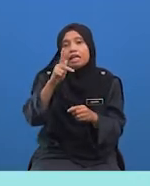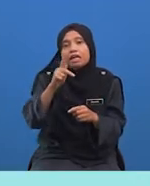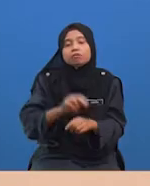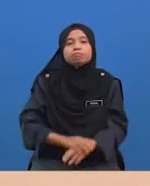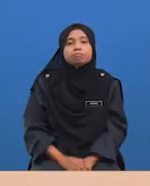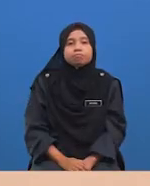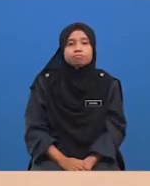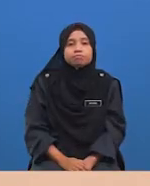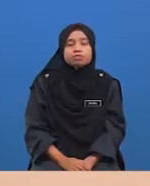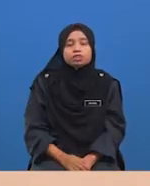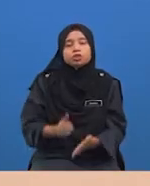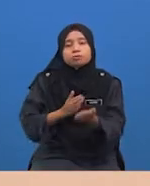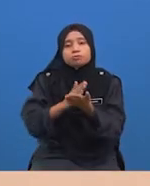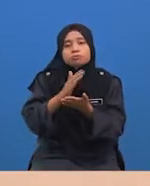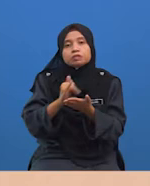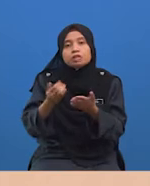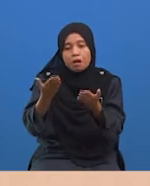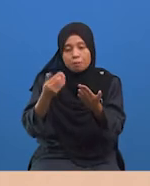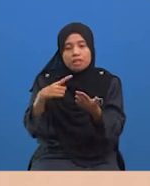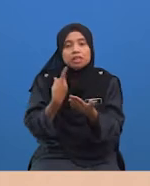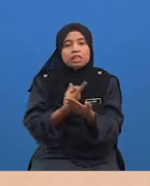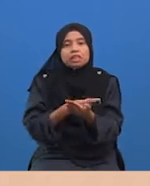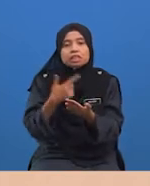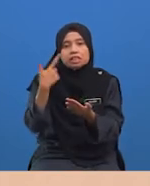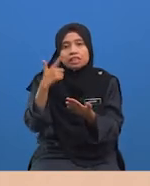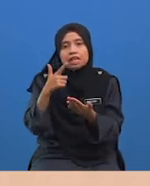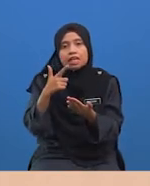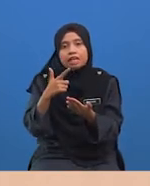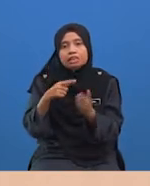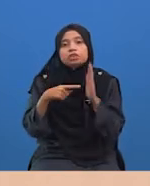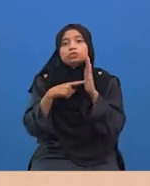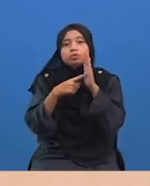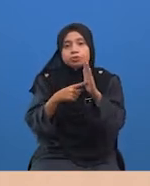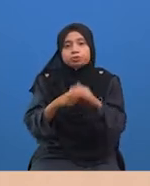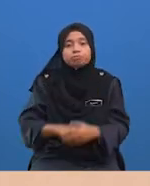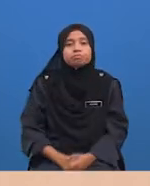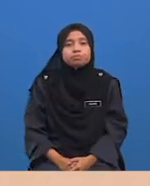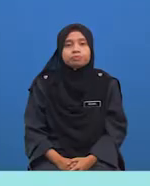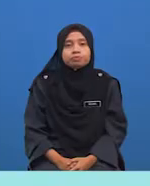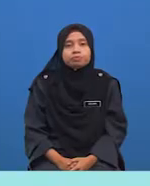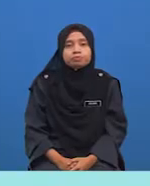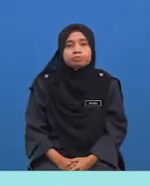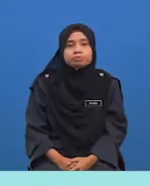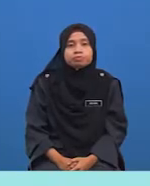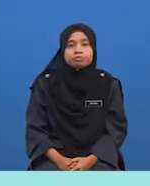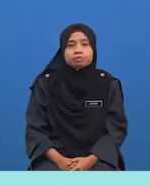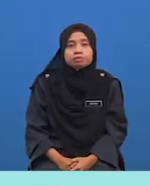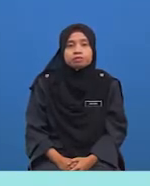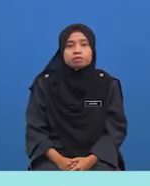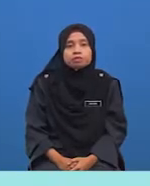tersebut. Seterusnya, mari kita lihat paparan yang cikgu sediakan ini.